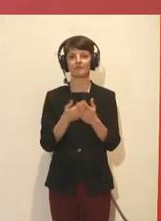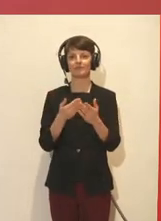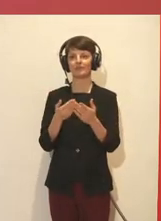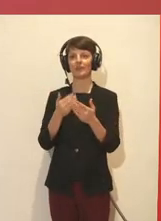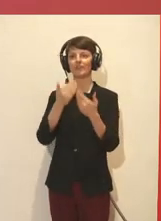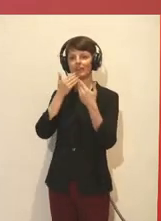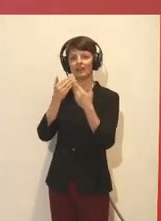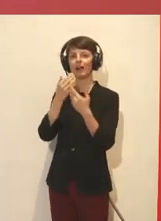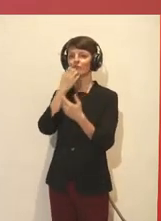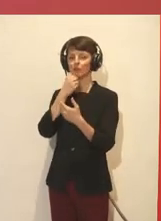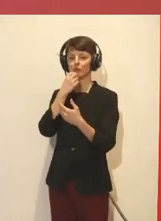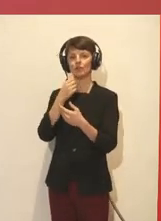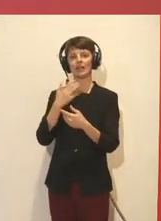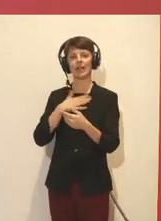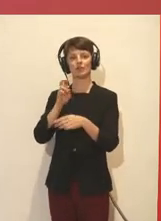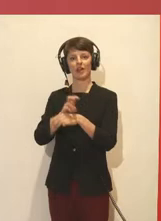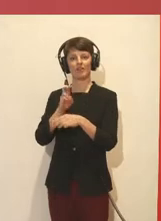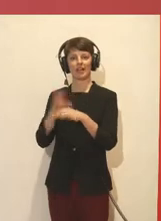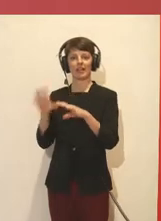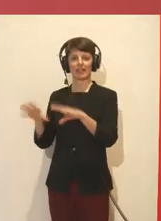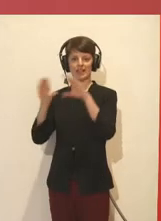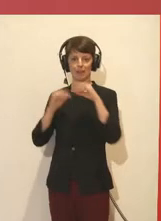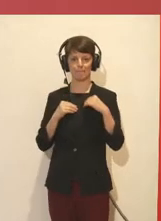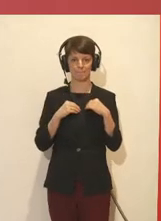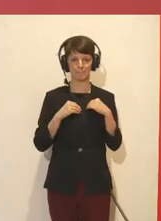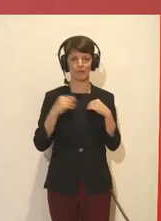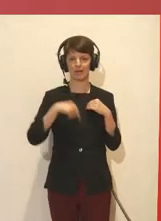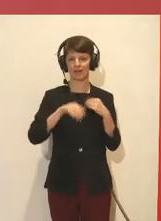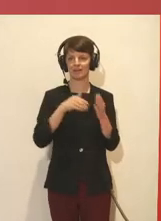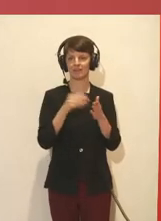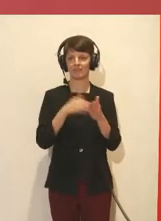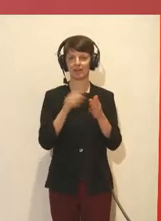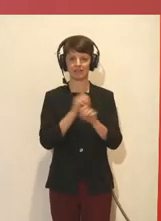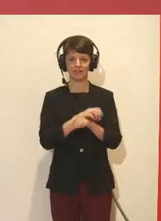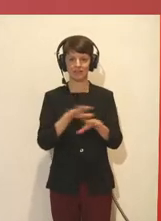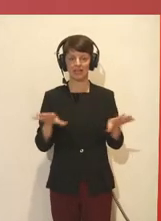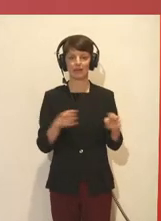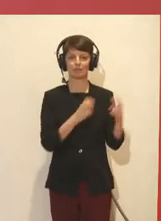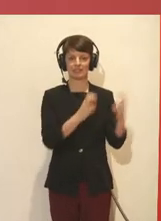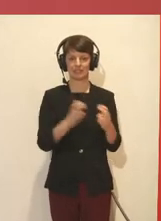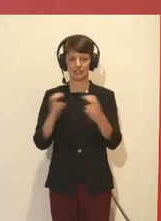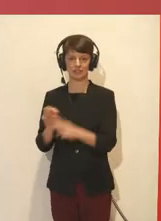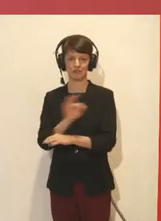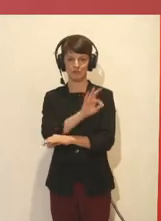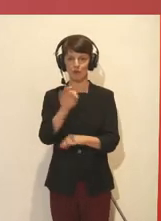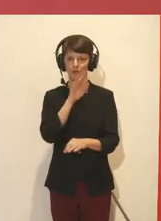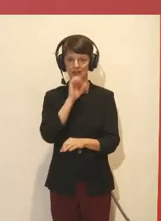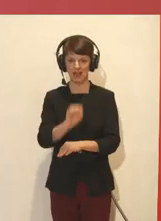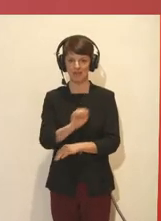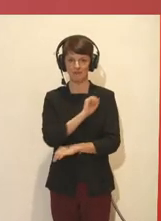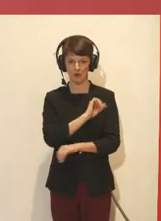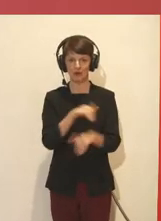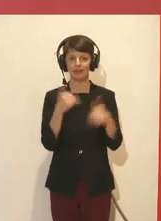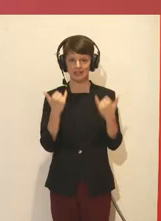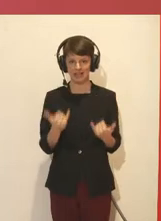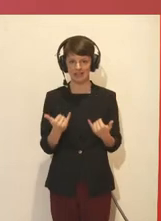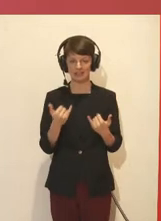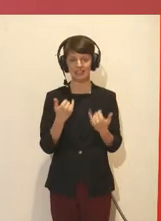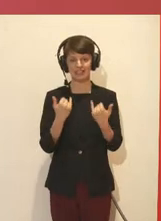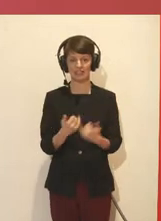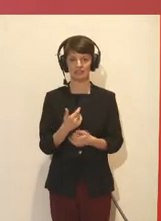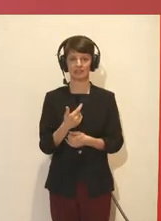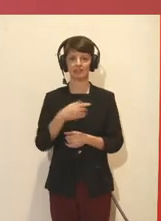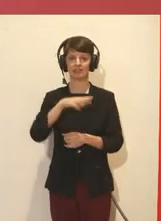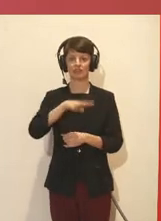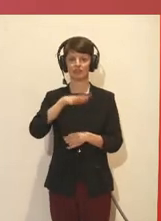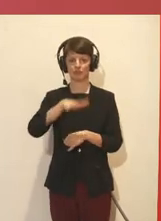gerne stellvertretend für alle entgegen und gibt sie gleich mal weiter in die sessions und wünsche denen auch viel erfolg denn jetzt um 14